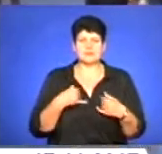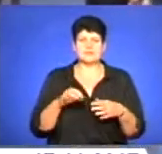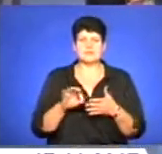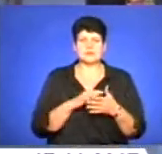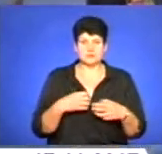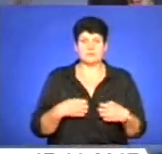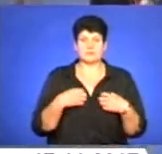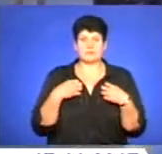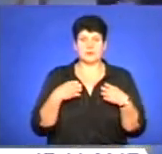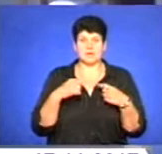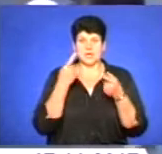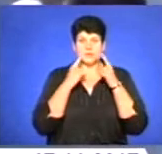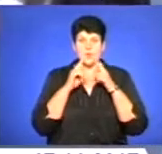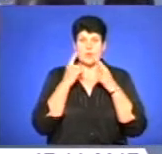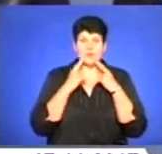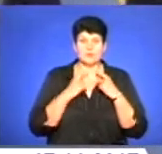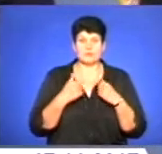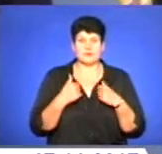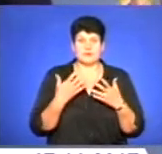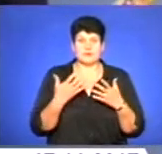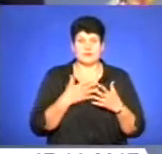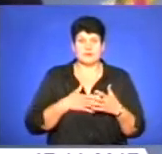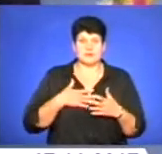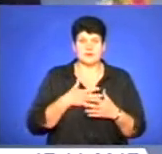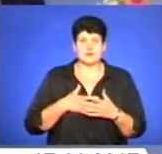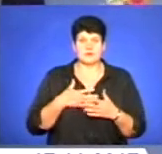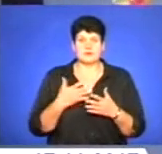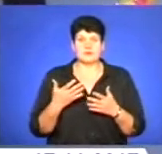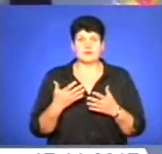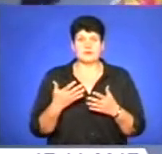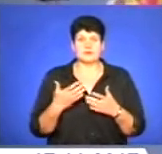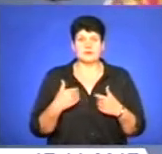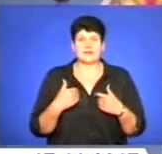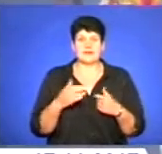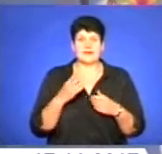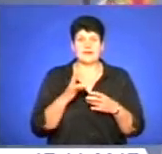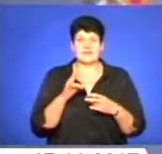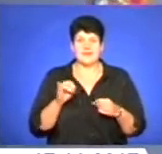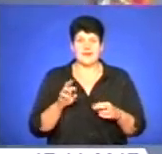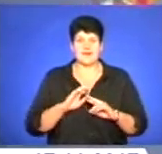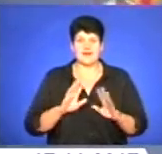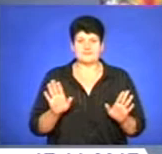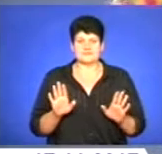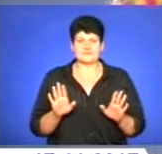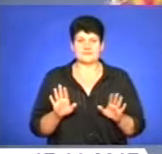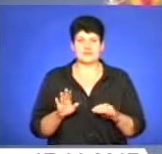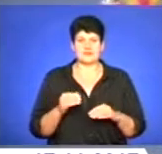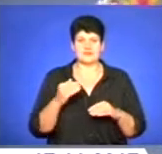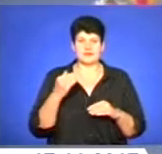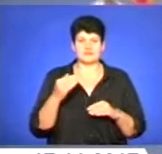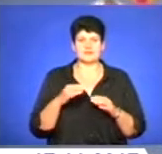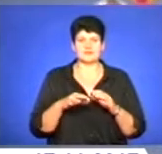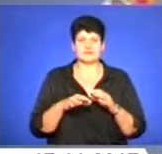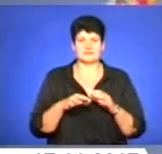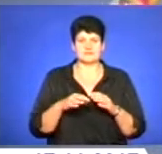паніка, в мене зразу сльози, в мене зразу істерика, і я не я, в общем. А він вибрався з